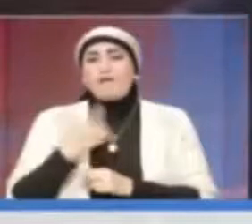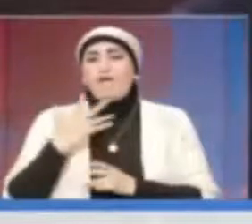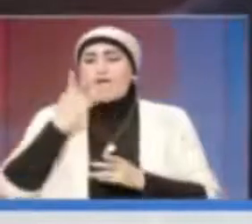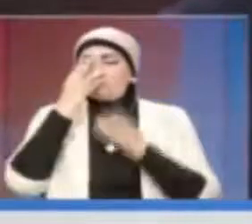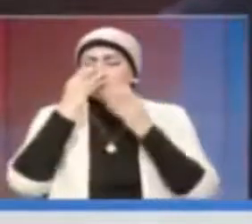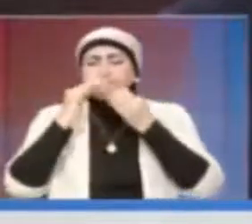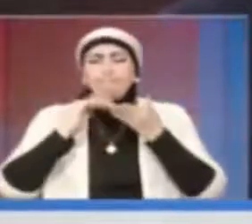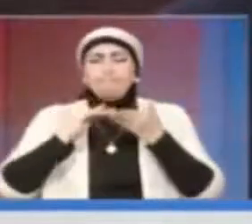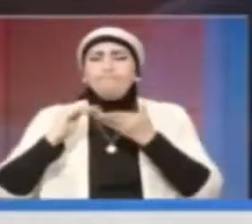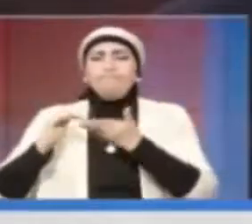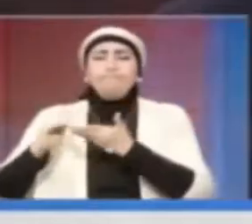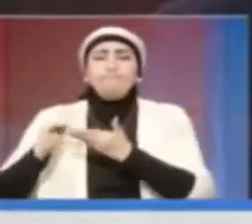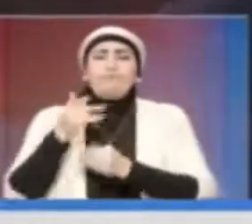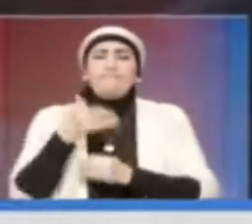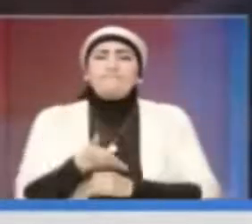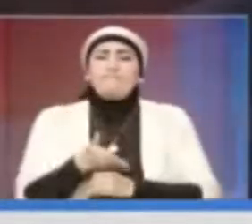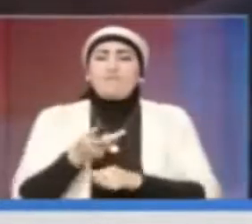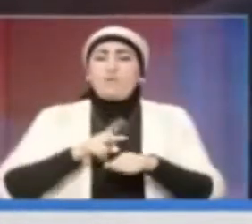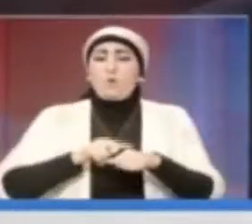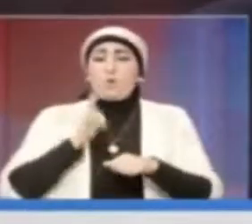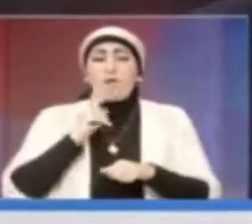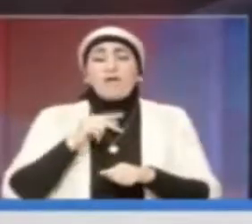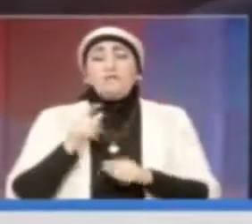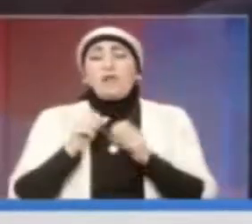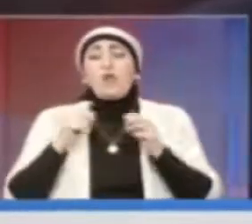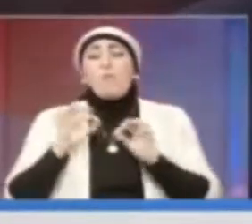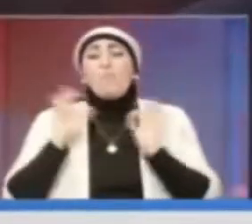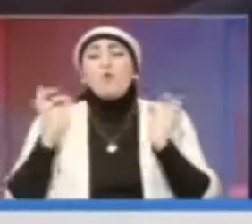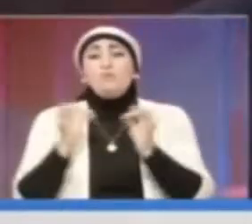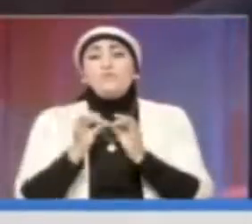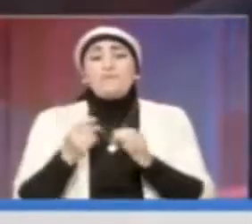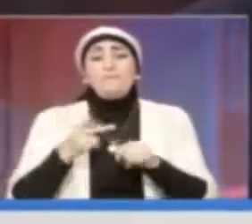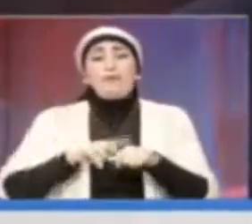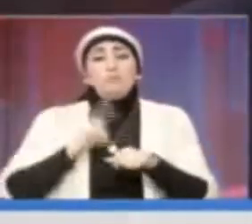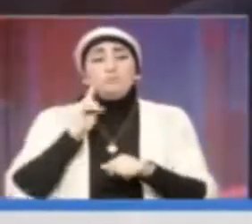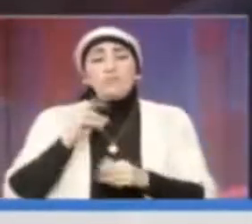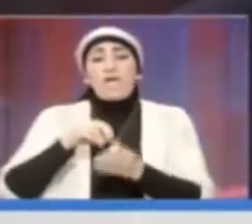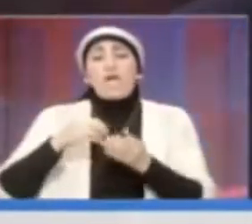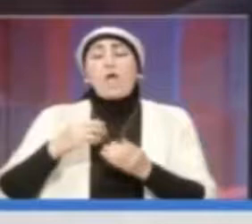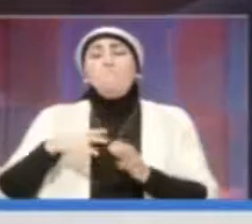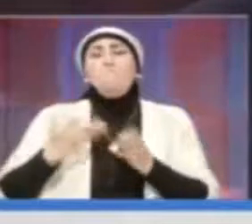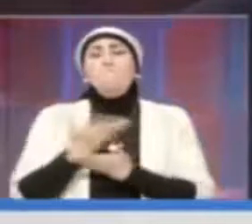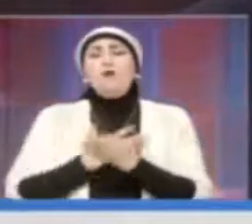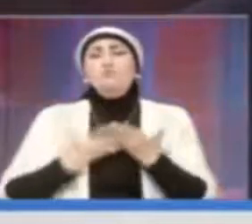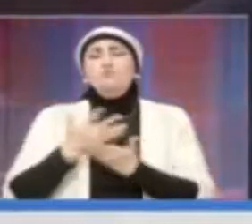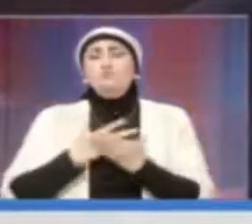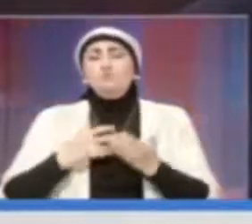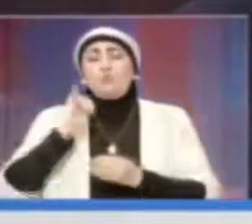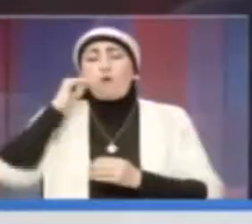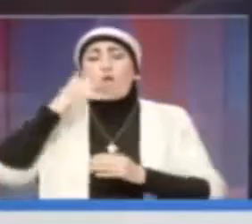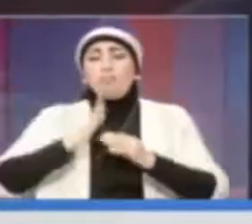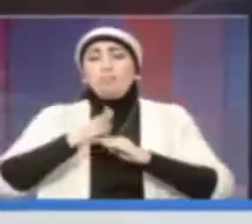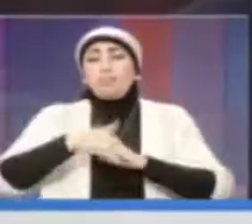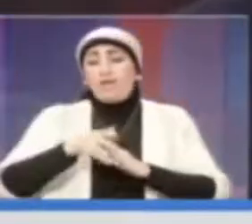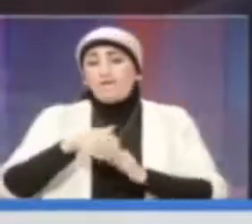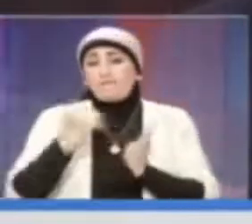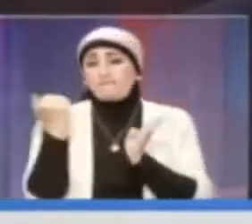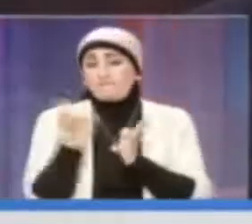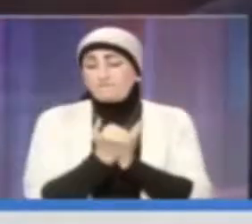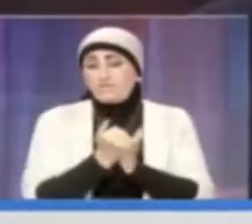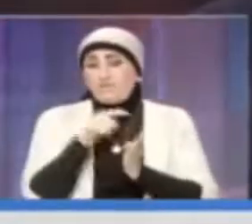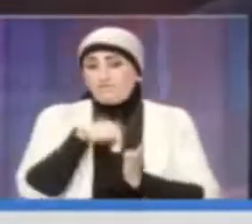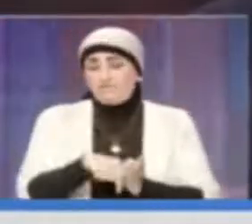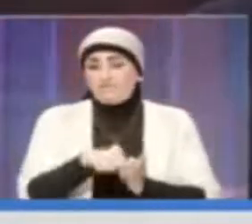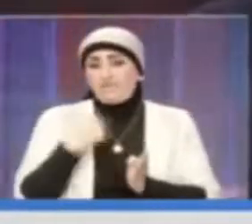والخيرات لصالح وزارة الأوقاف ولصالح المجتمع كله. إطلاق مشروع صكوك الأضاحي للعام الخامس على التوالي، أول عام